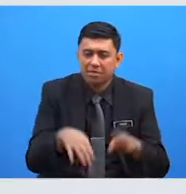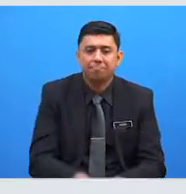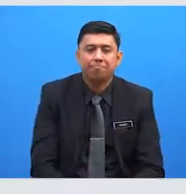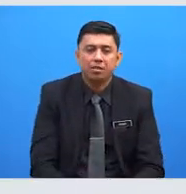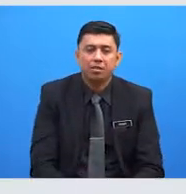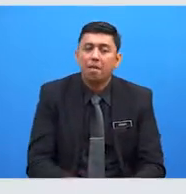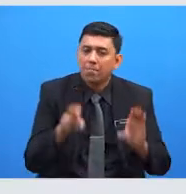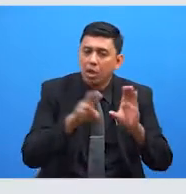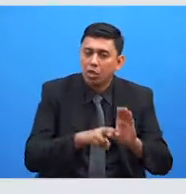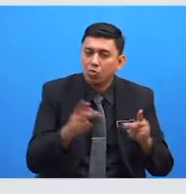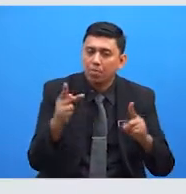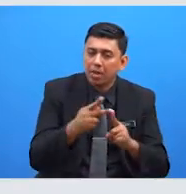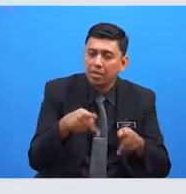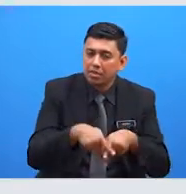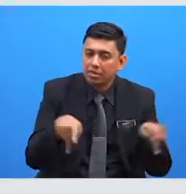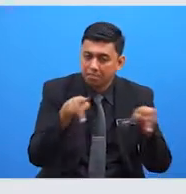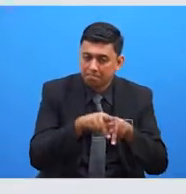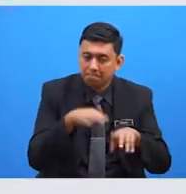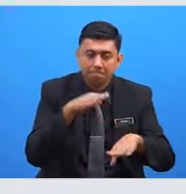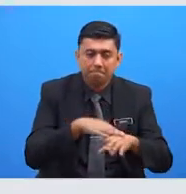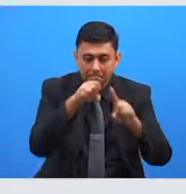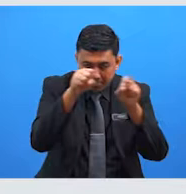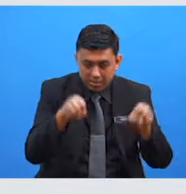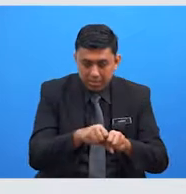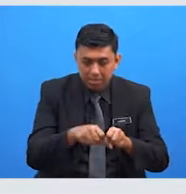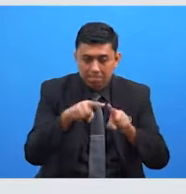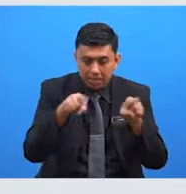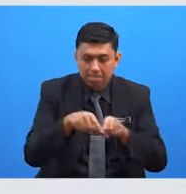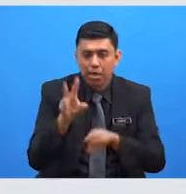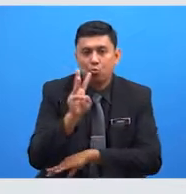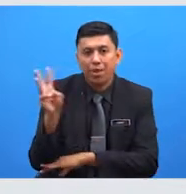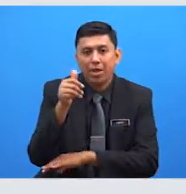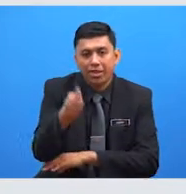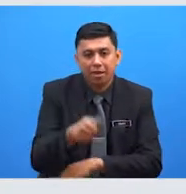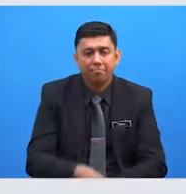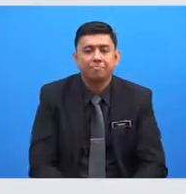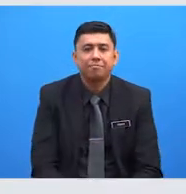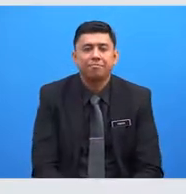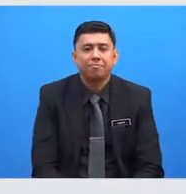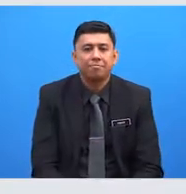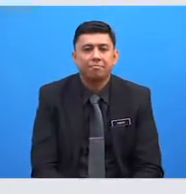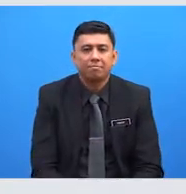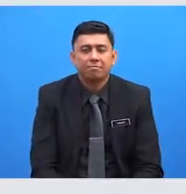adalah bergantung kepada keperluan pada sistem laman web anda.